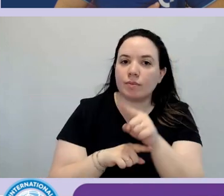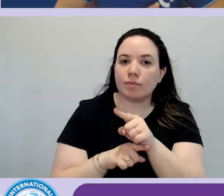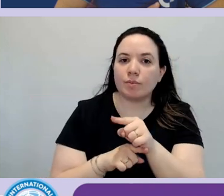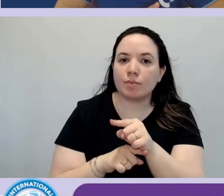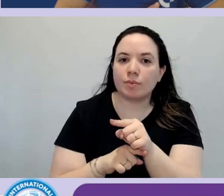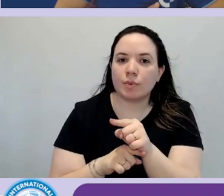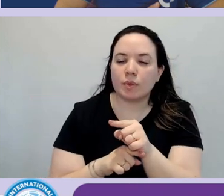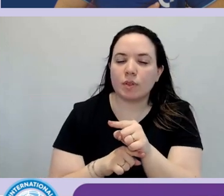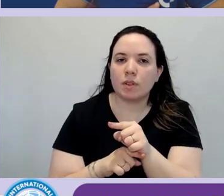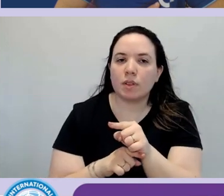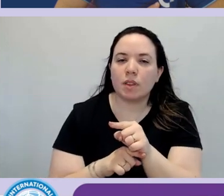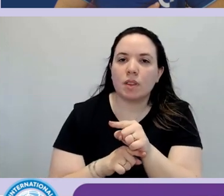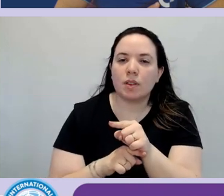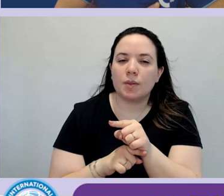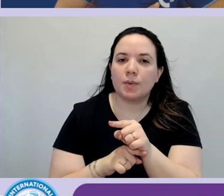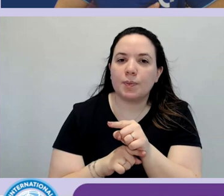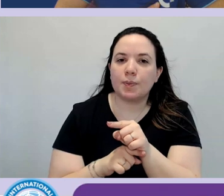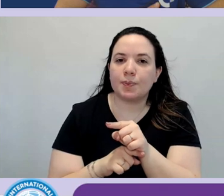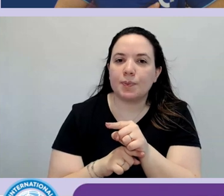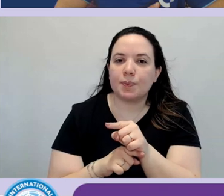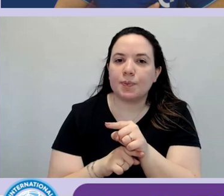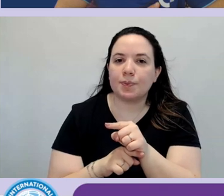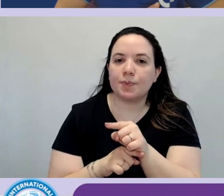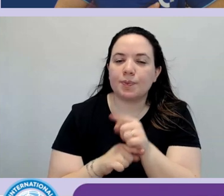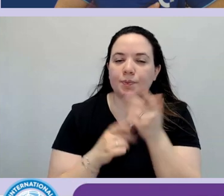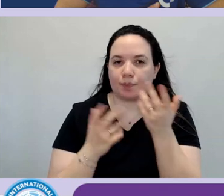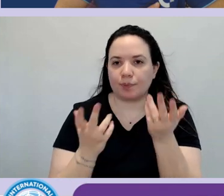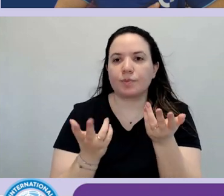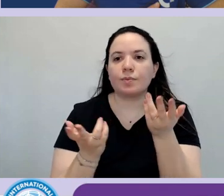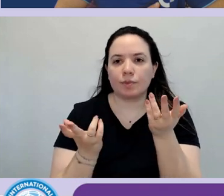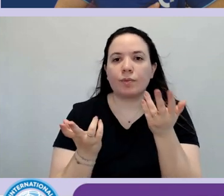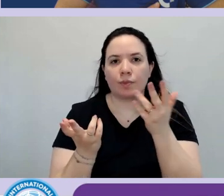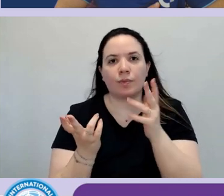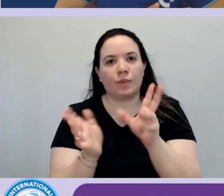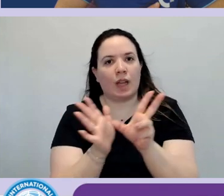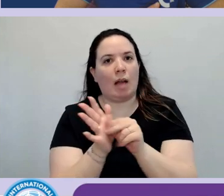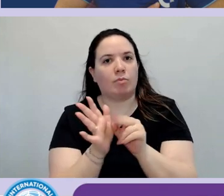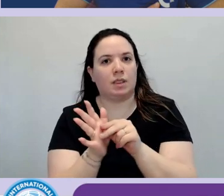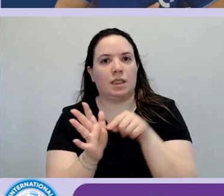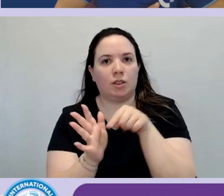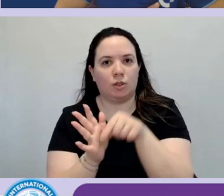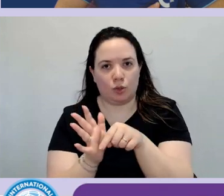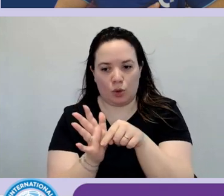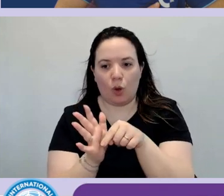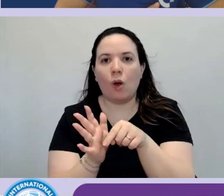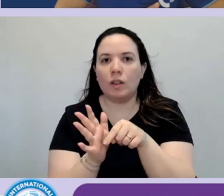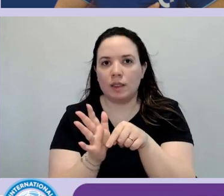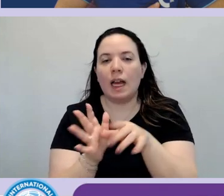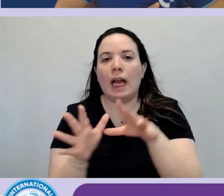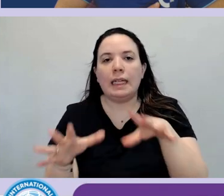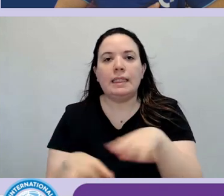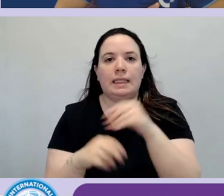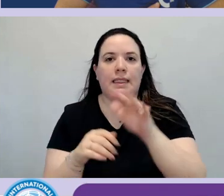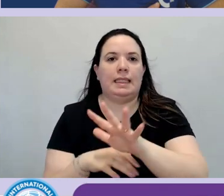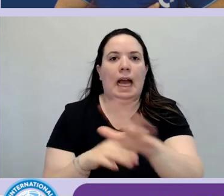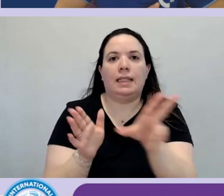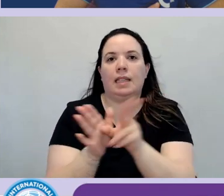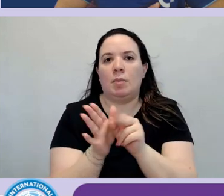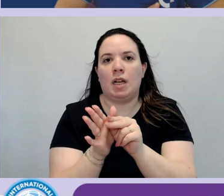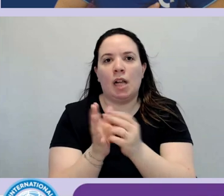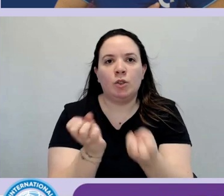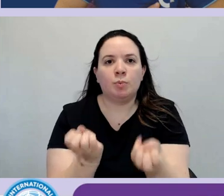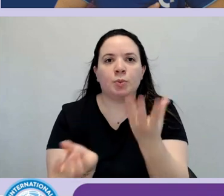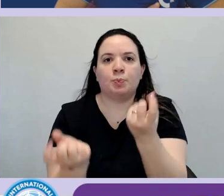di questa sull'onda diciamo così di questa applicazione poi ne ne stanno nascendo altre ne sono